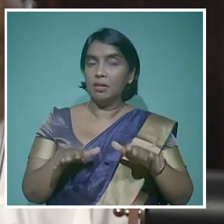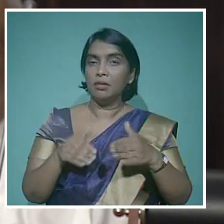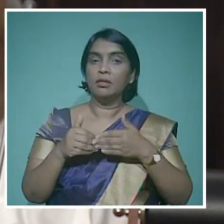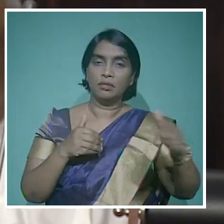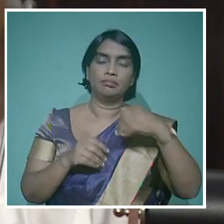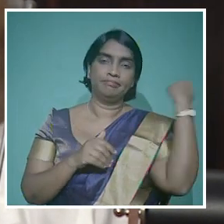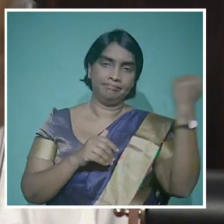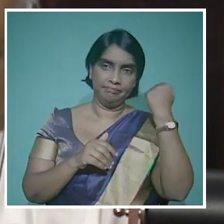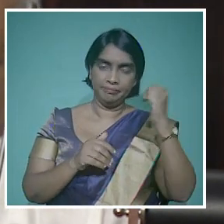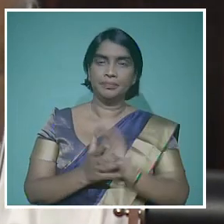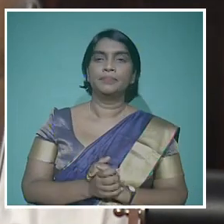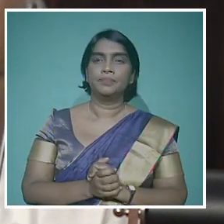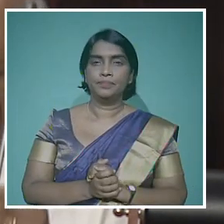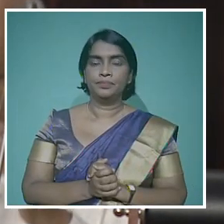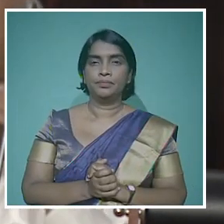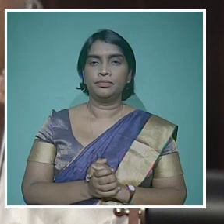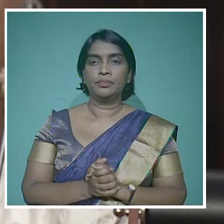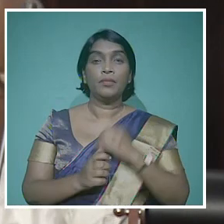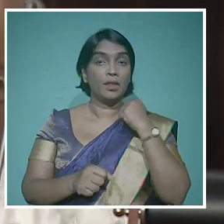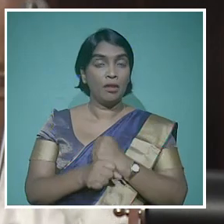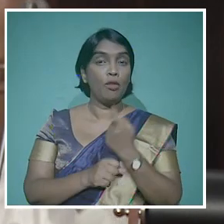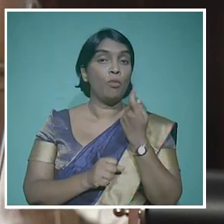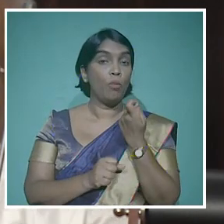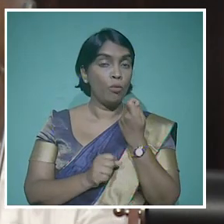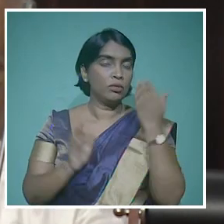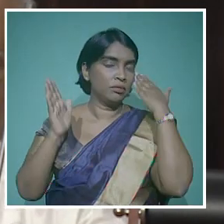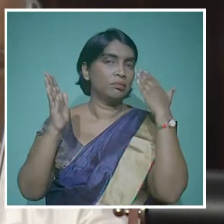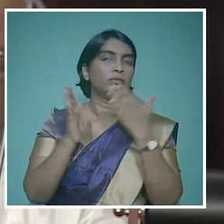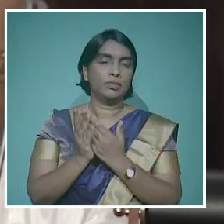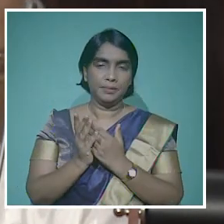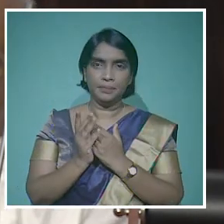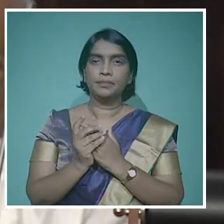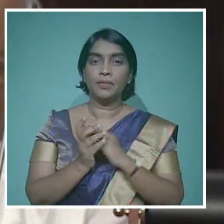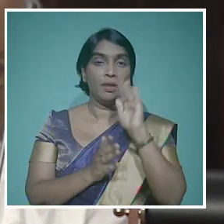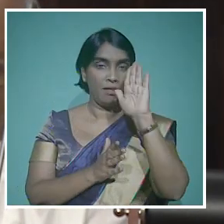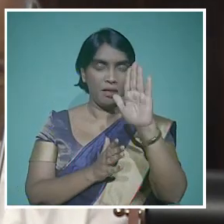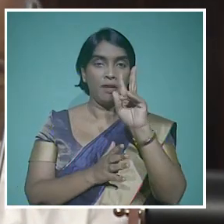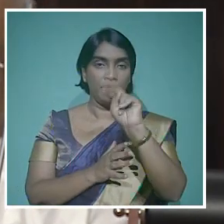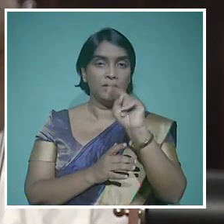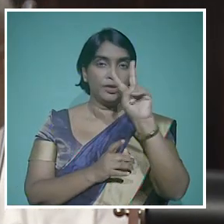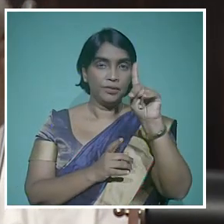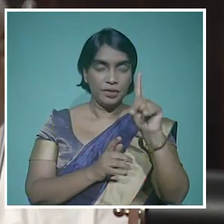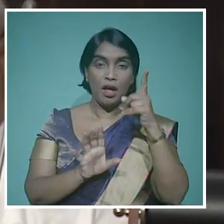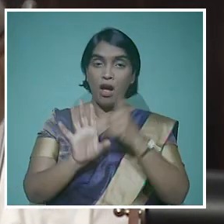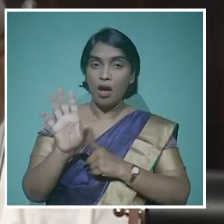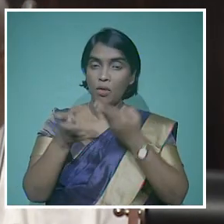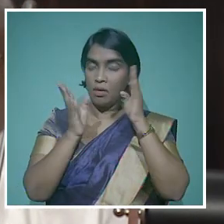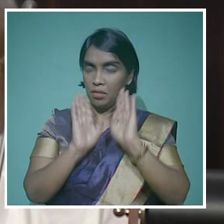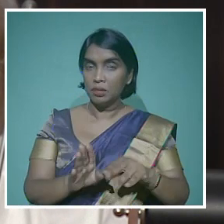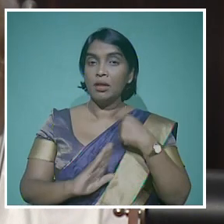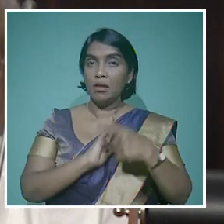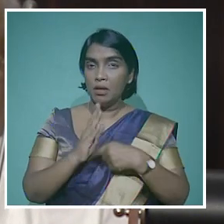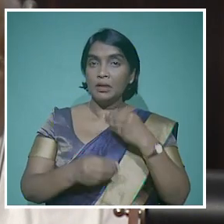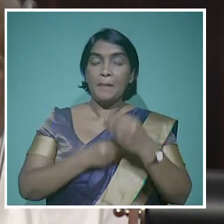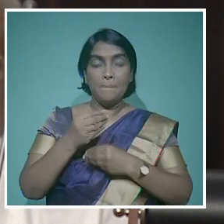මම කැමතියි. සර්ව රාජ්‍ය මූල්‍ය රාමුව අයන්න 2021 වසර අවසාන වන විට